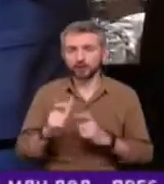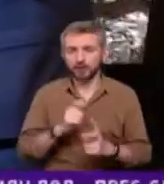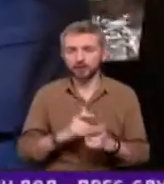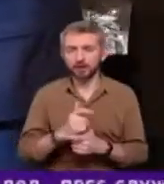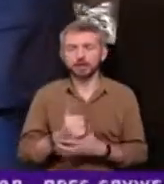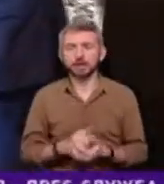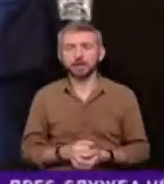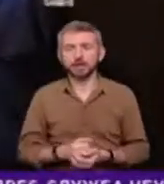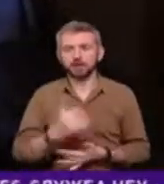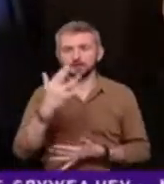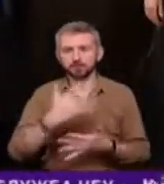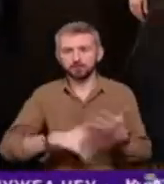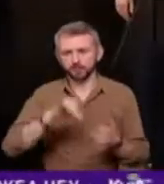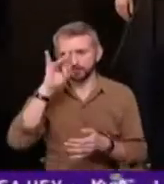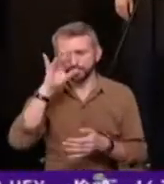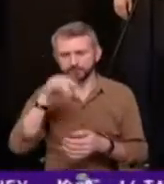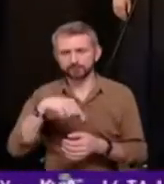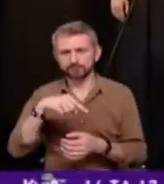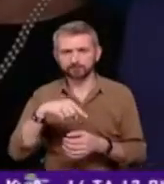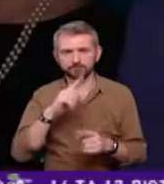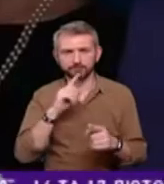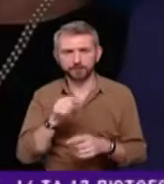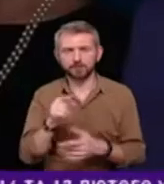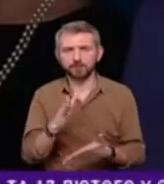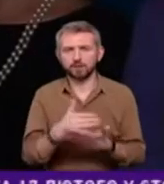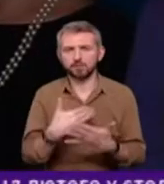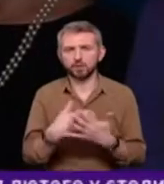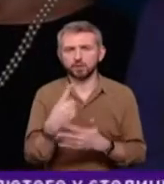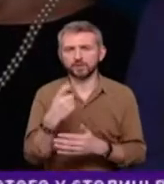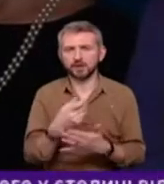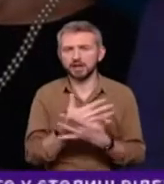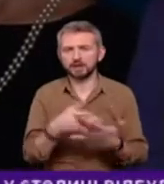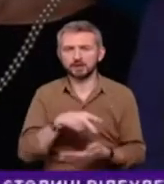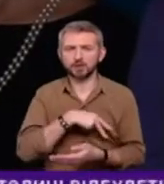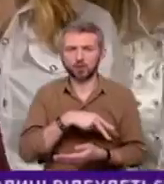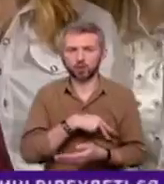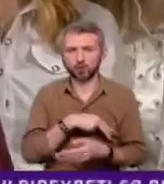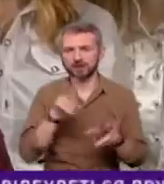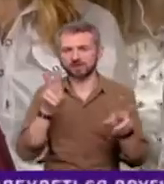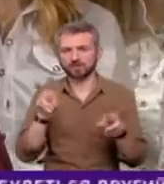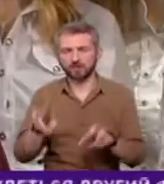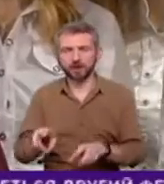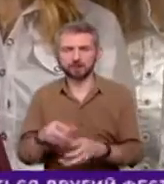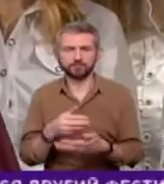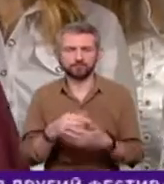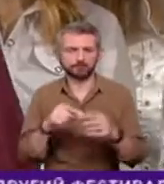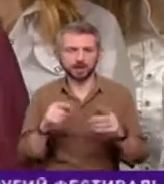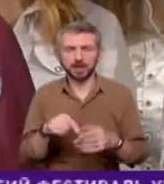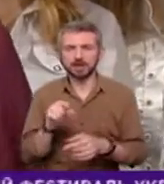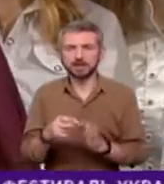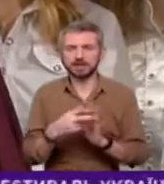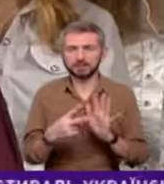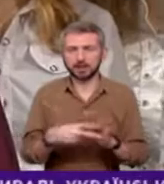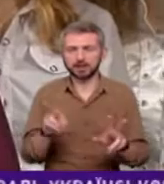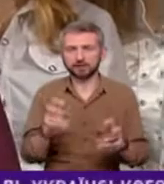of Awards and Nominations» Пласідо Домінго має близько сотні різних нагород, звань, премій та відзнак. З них 17 –